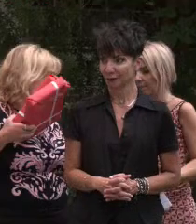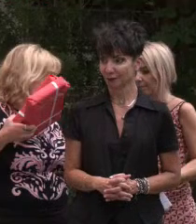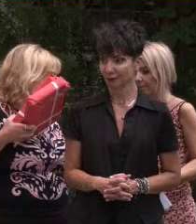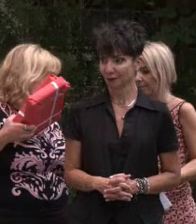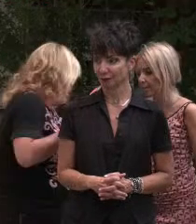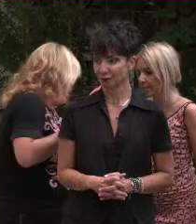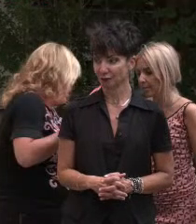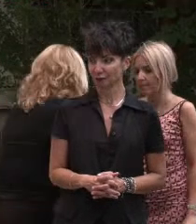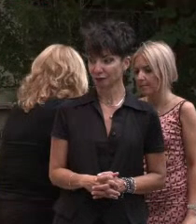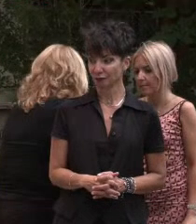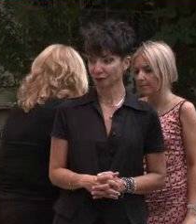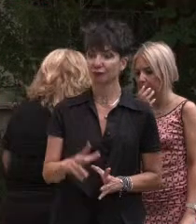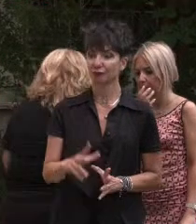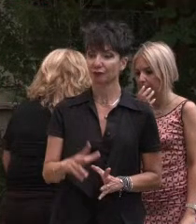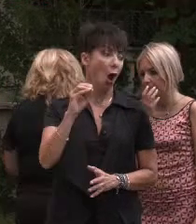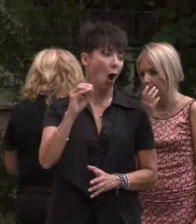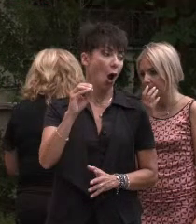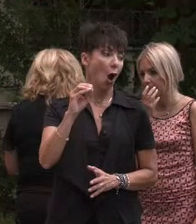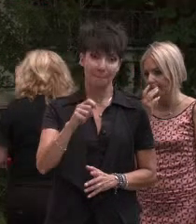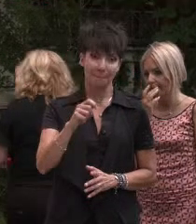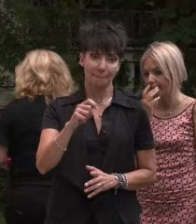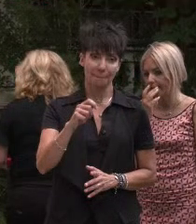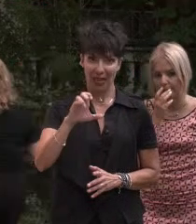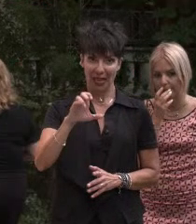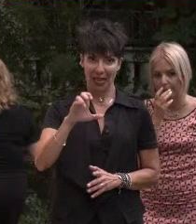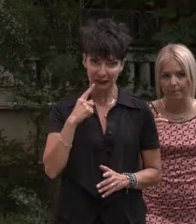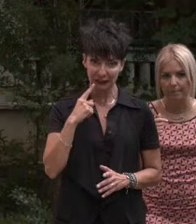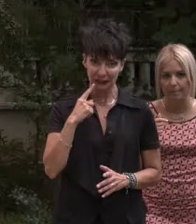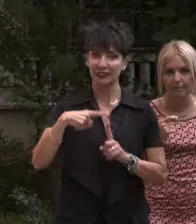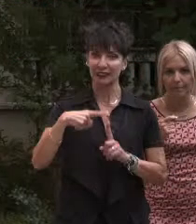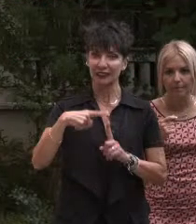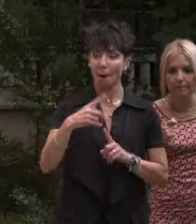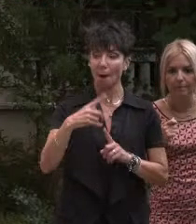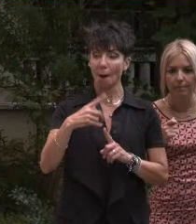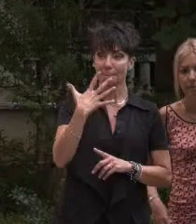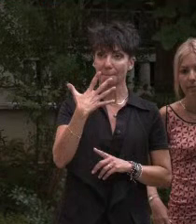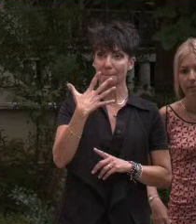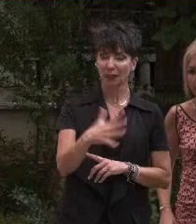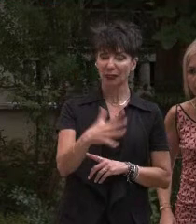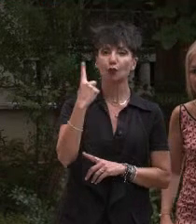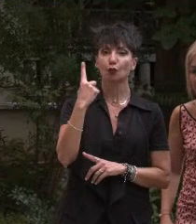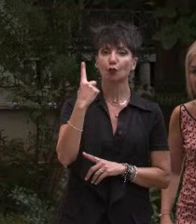Κομματέα Σταυρούλα από το 51ο Γυμνάσιο Αθηνών για το πρώτο βραβείο.